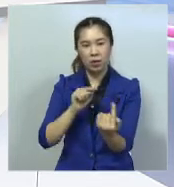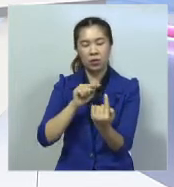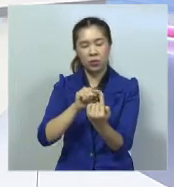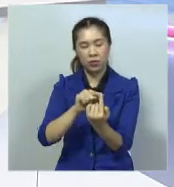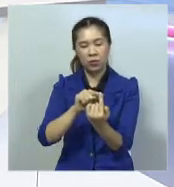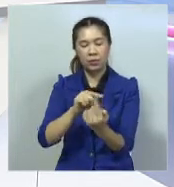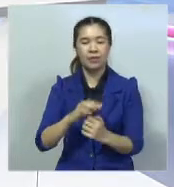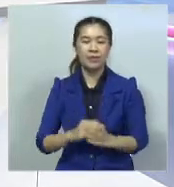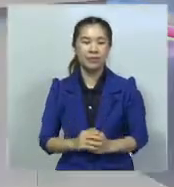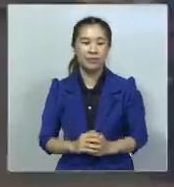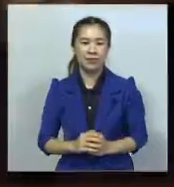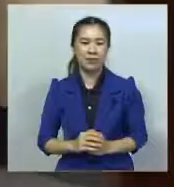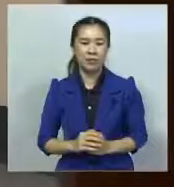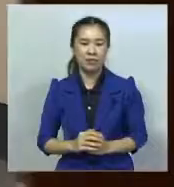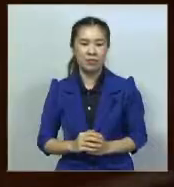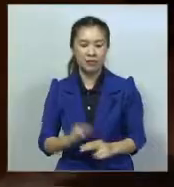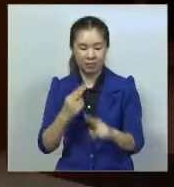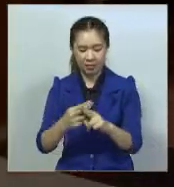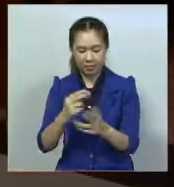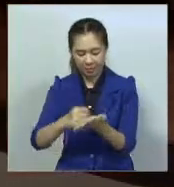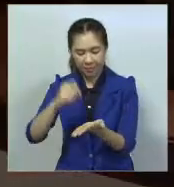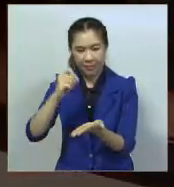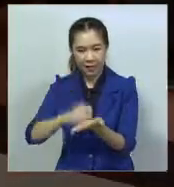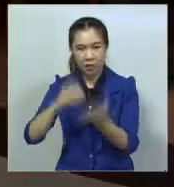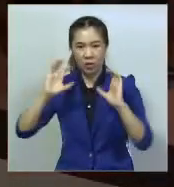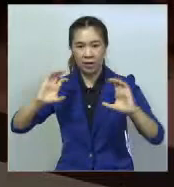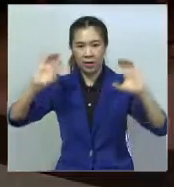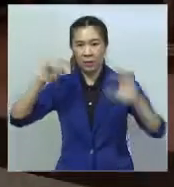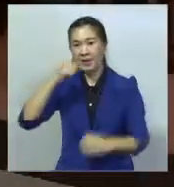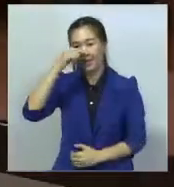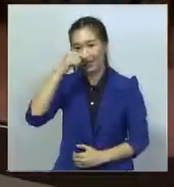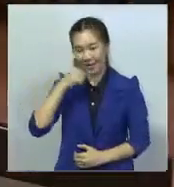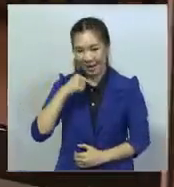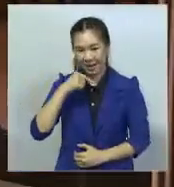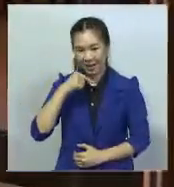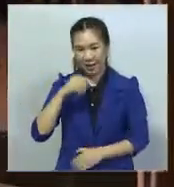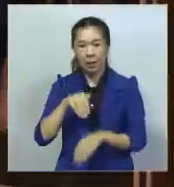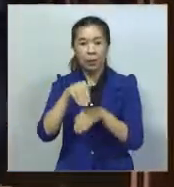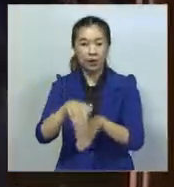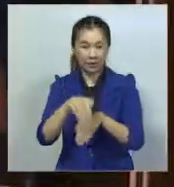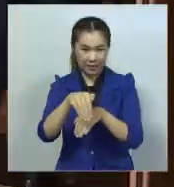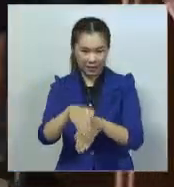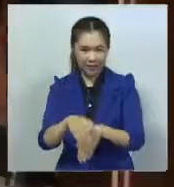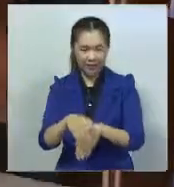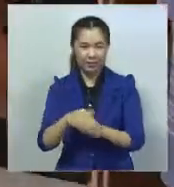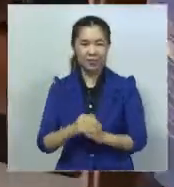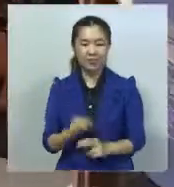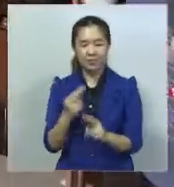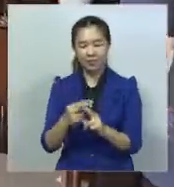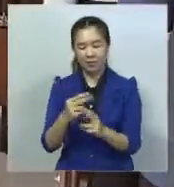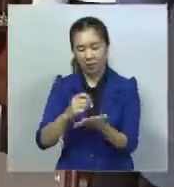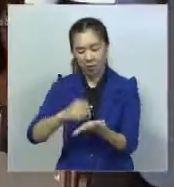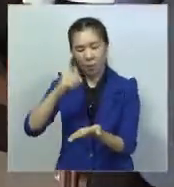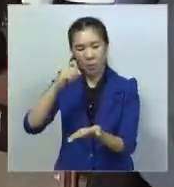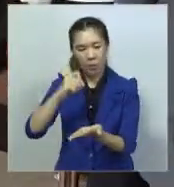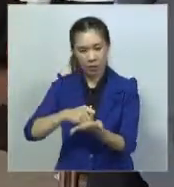ภาคค่ะสำหรับการลงนามข้อตกลงระหว่างรัฐบาลไทยกับรัฐบาลเครือรัสออสเตรเลียนะคะก็เป็นการลงนาม